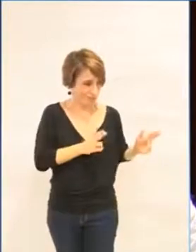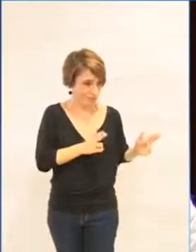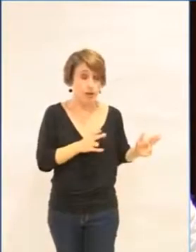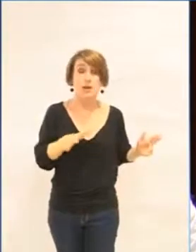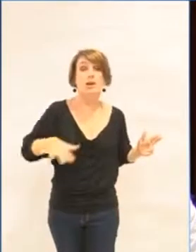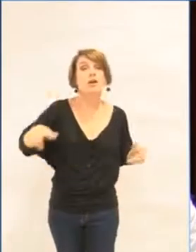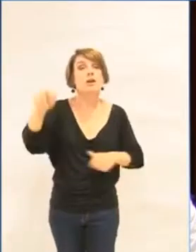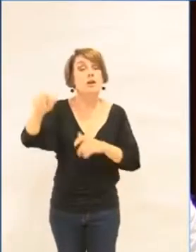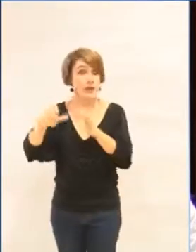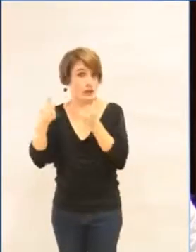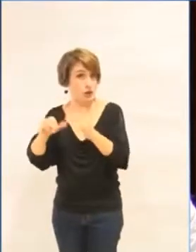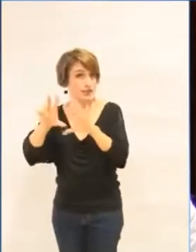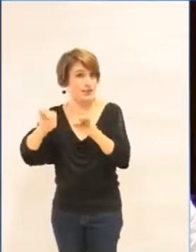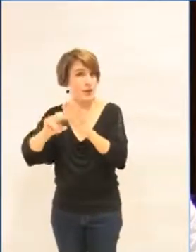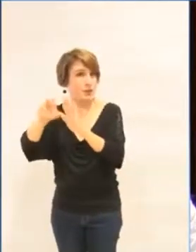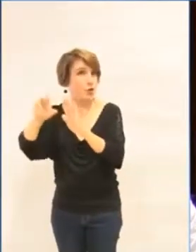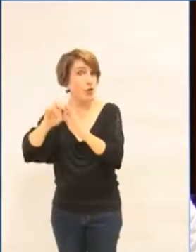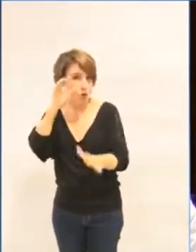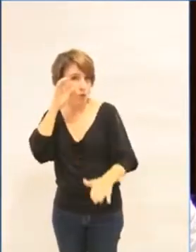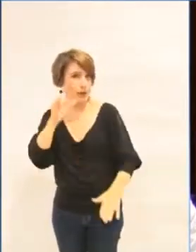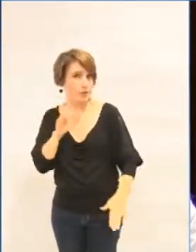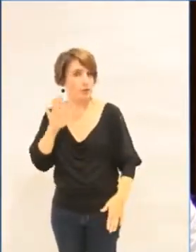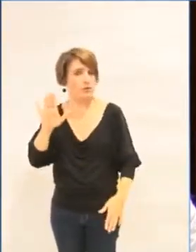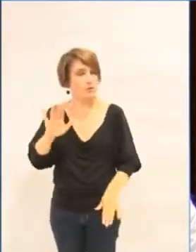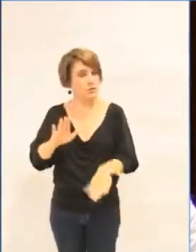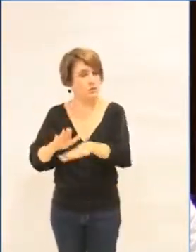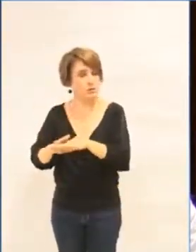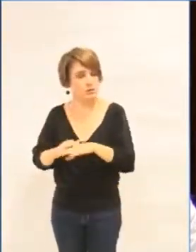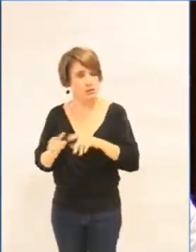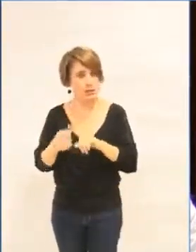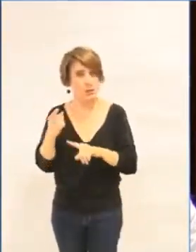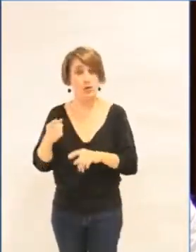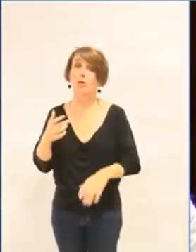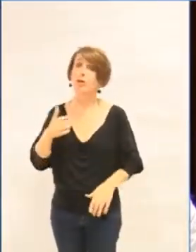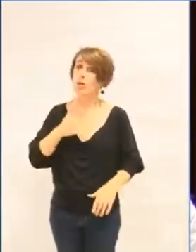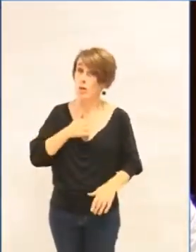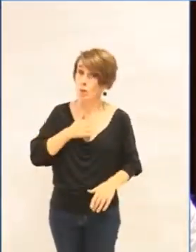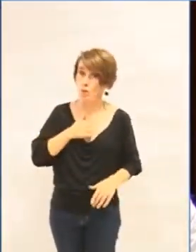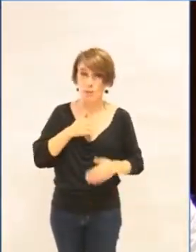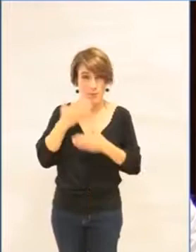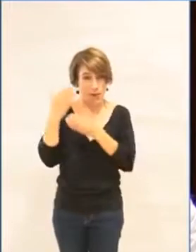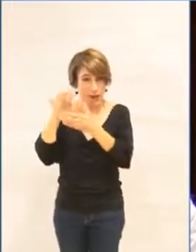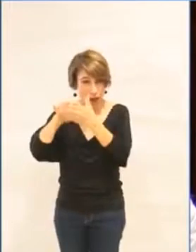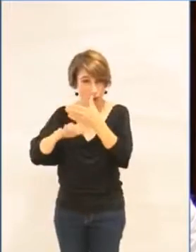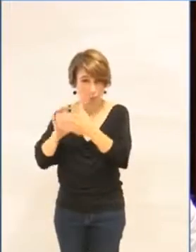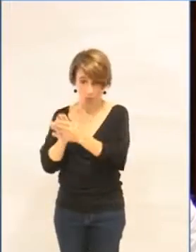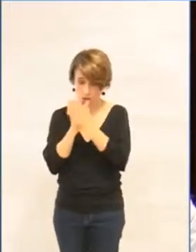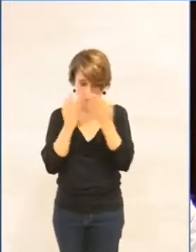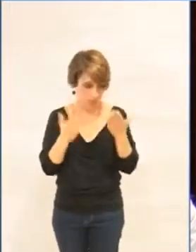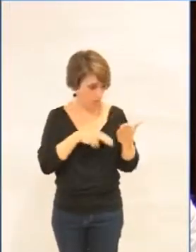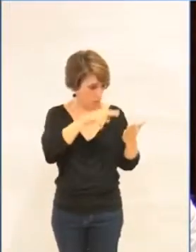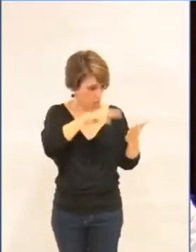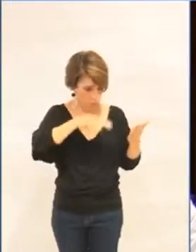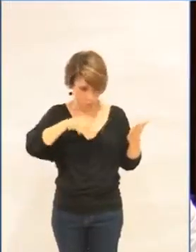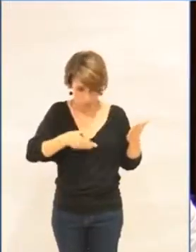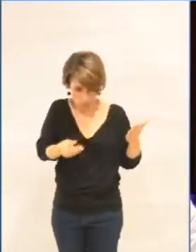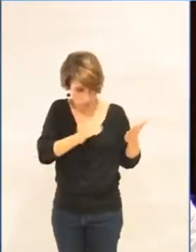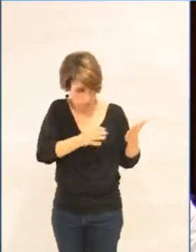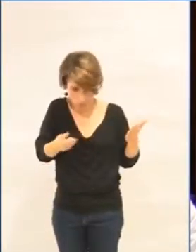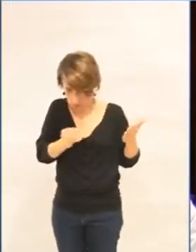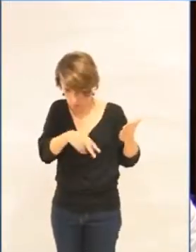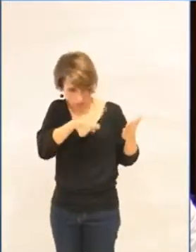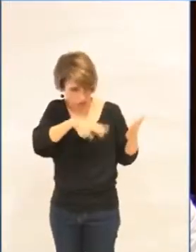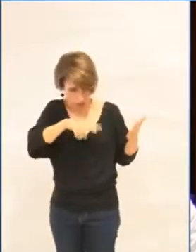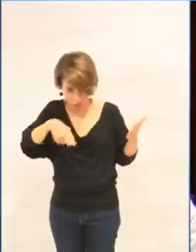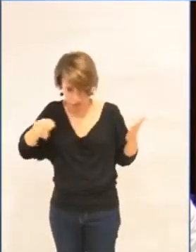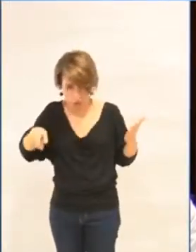attentivement. Après une lecture multiple, répétée, attentive du rapport, les termes d'insincérité budgétaire,